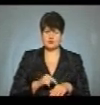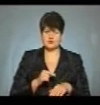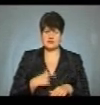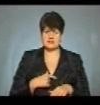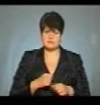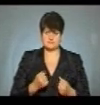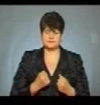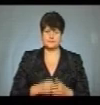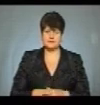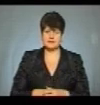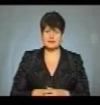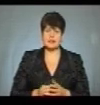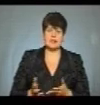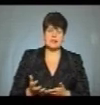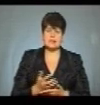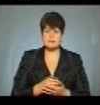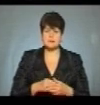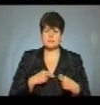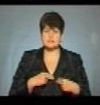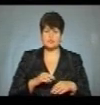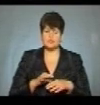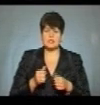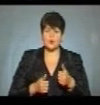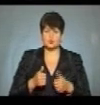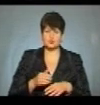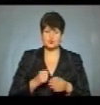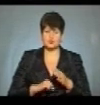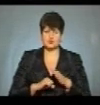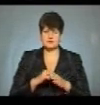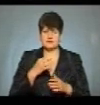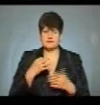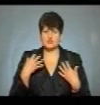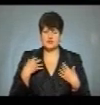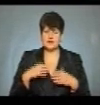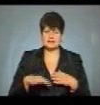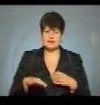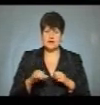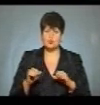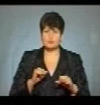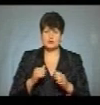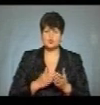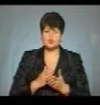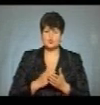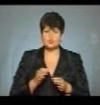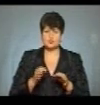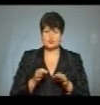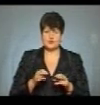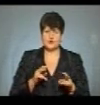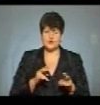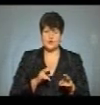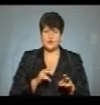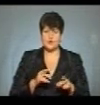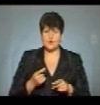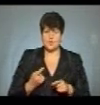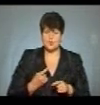безпеці. Набір працівників проводили на конкурсній основі, розповів начальник територіального управління Служби судової охорони в Тернопільській